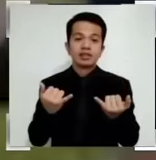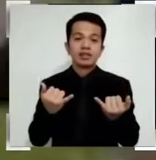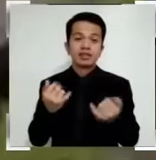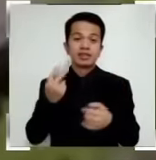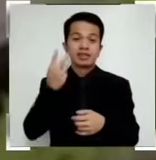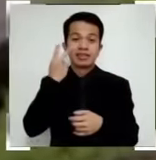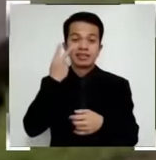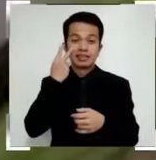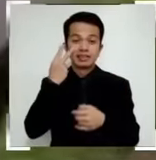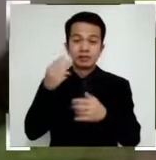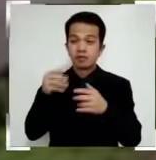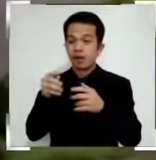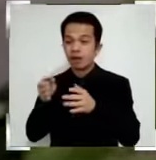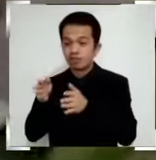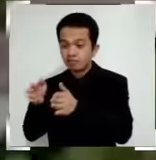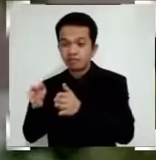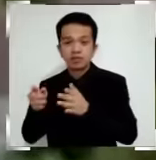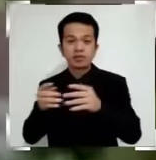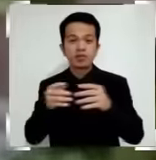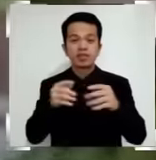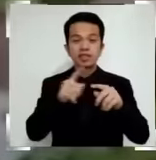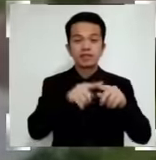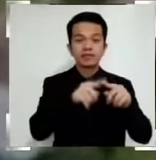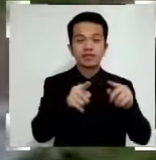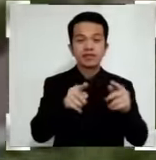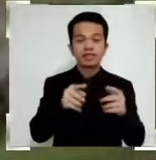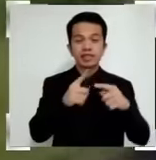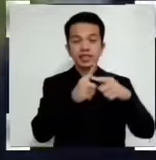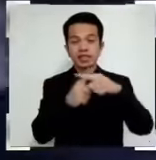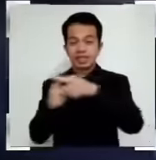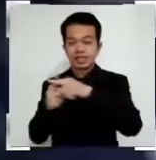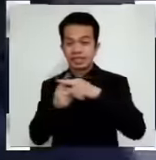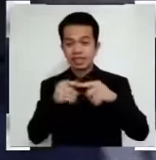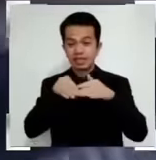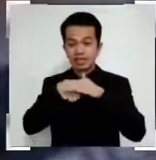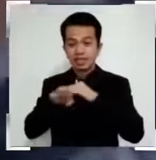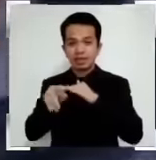nicho, ay nandito naman itong